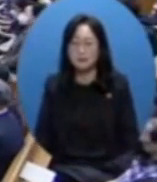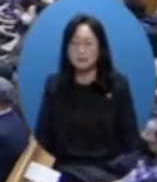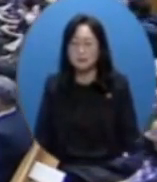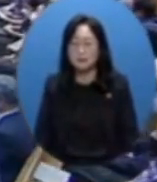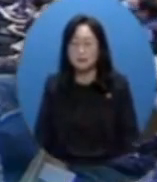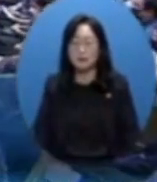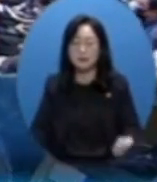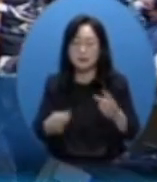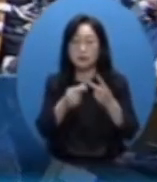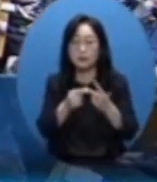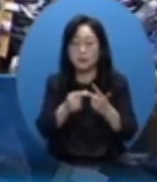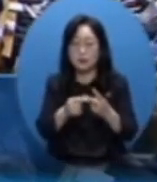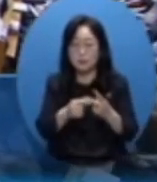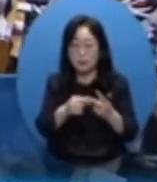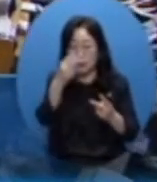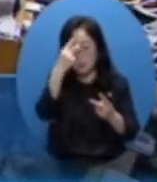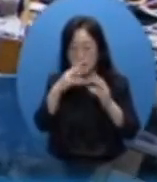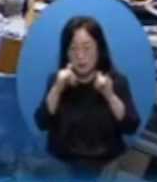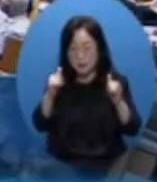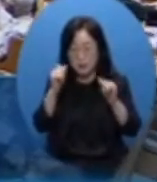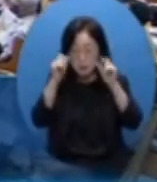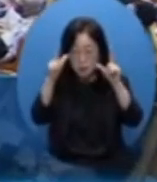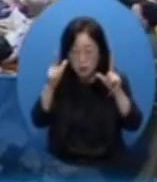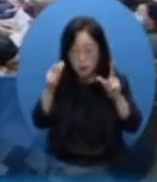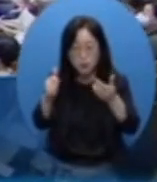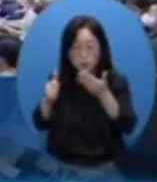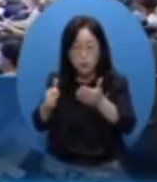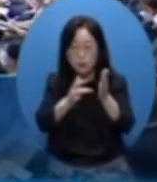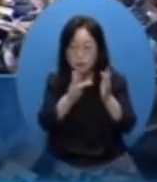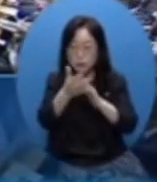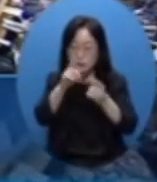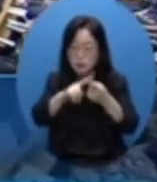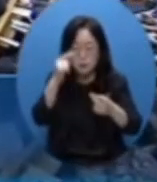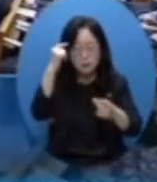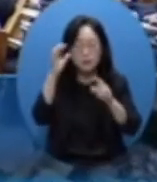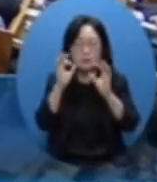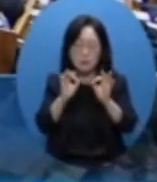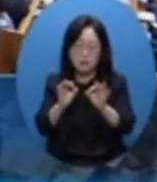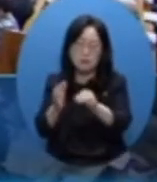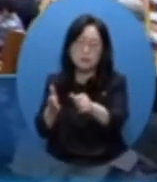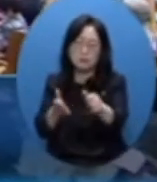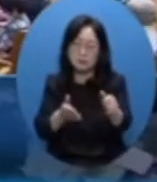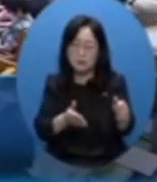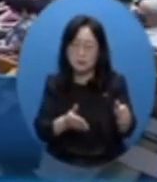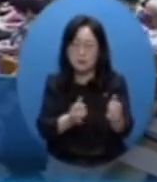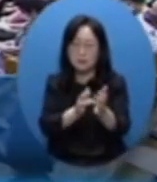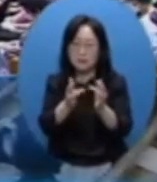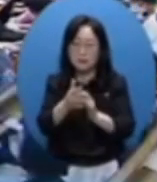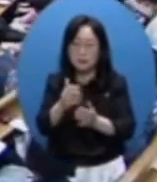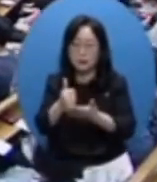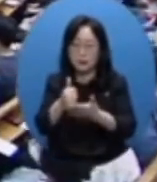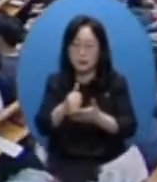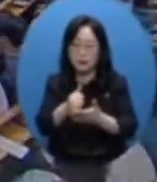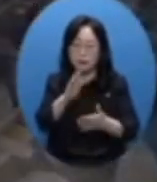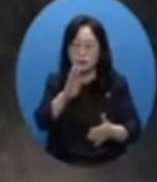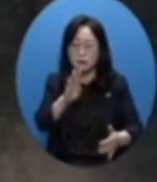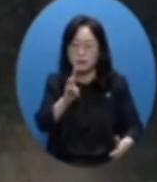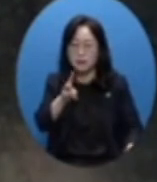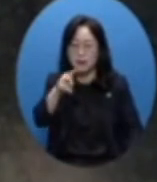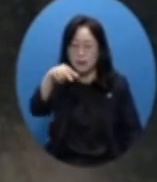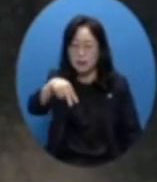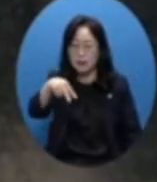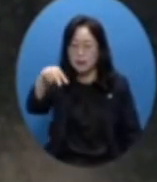둘째로 맹인의 눈을 뜨게 하신 예수님의 대해서 생각해 보길 원합니다 예수께서 베 세다 라고 하는 곳에 왔을 때